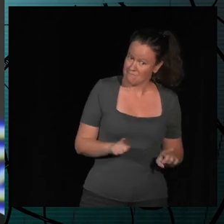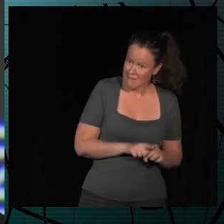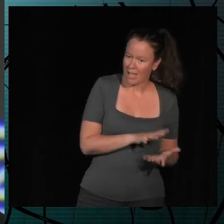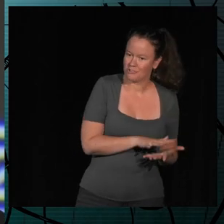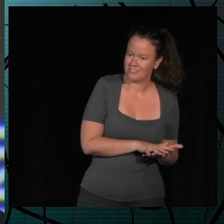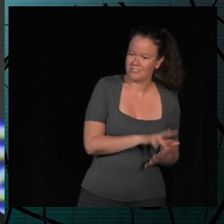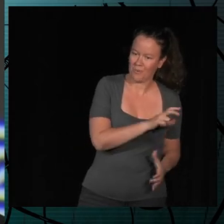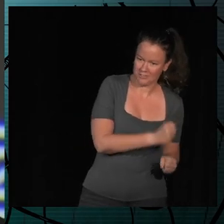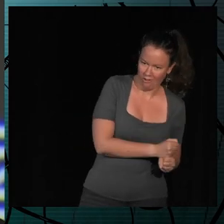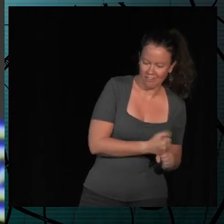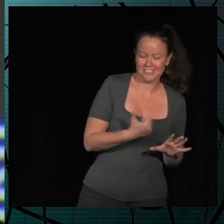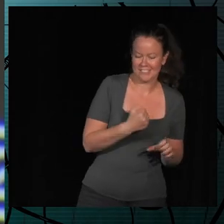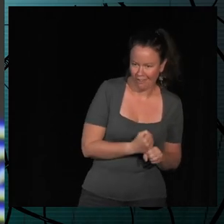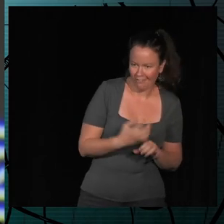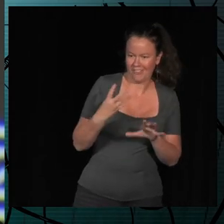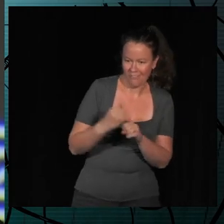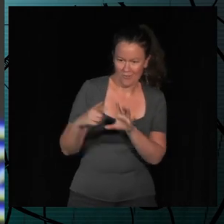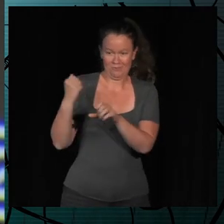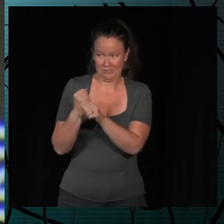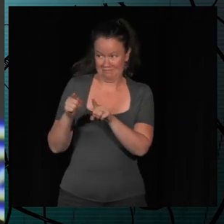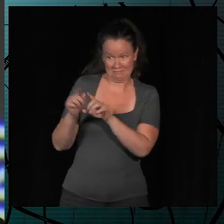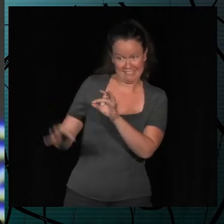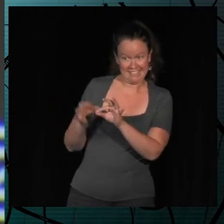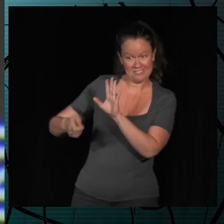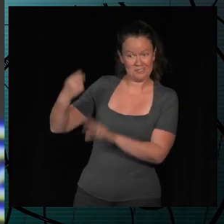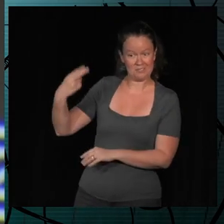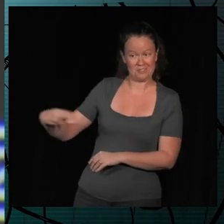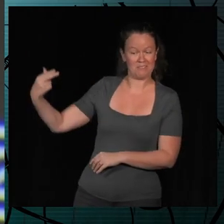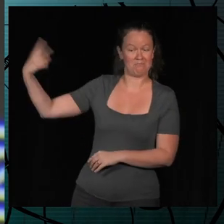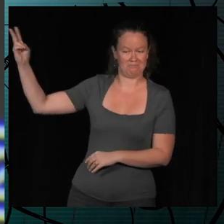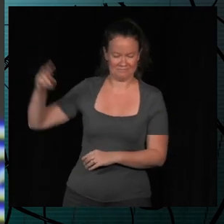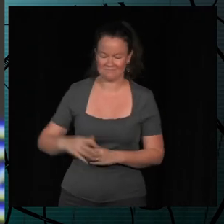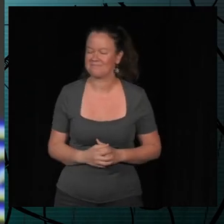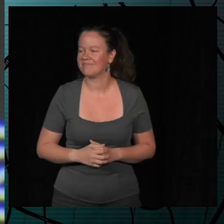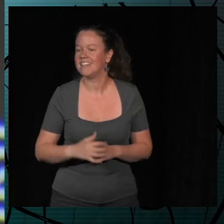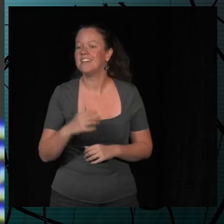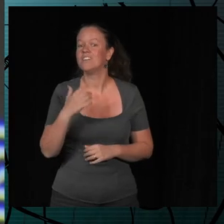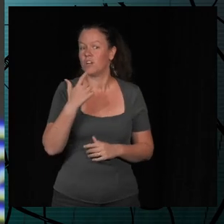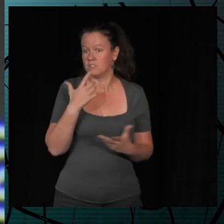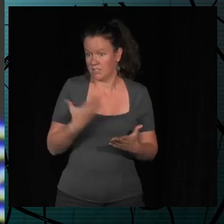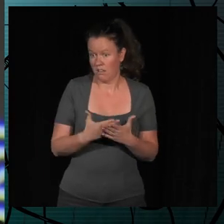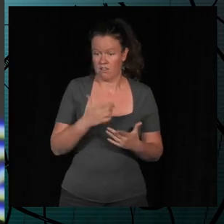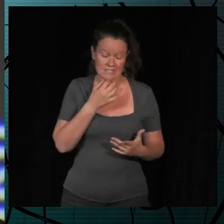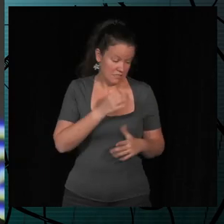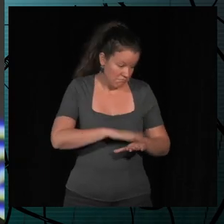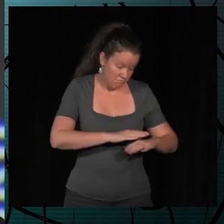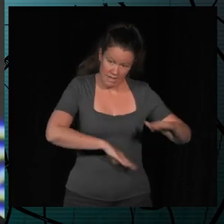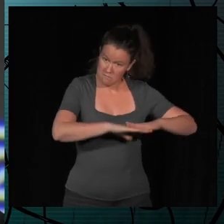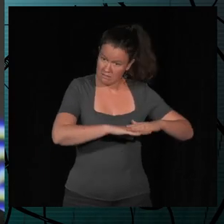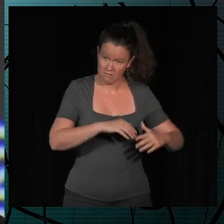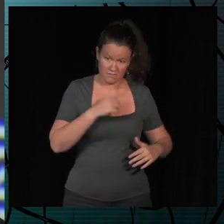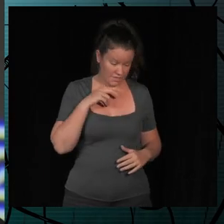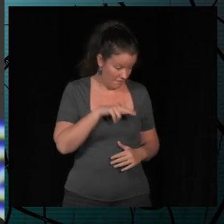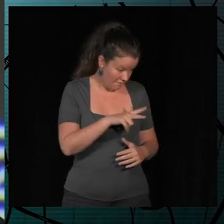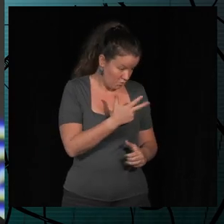de donner des repè aux parents pour qu'ils puissent dire à leur enfant ben non tu auras tu auras il auras tel changement dans ta vie au moment où tu vas